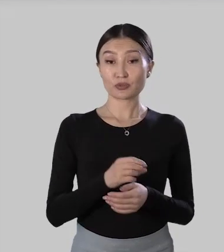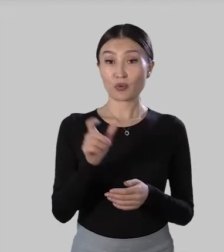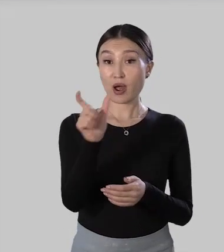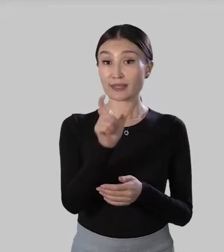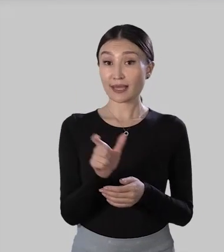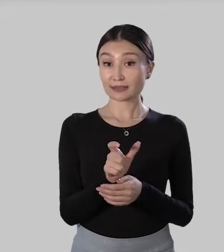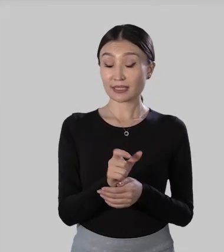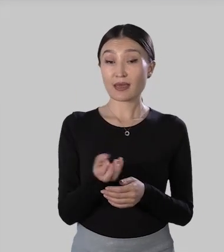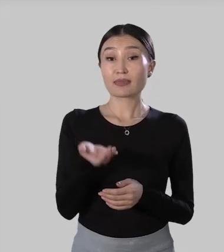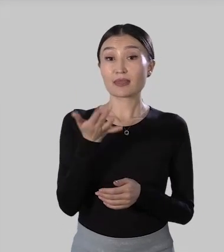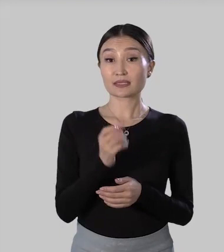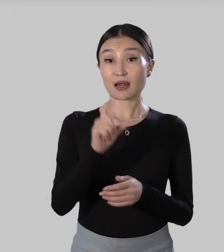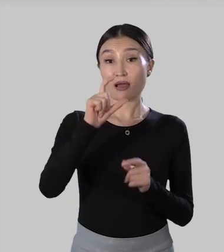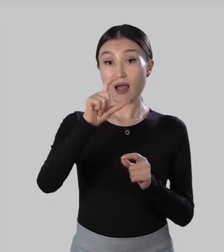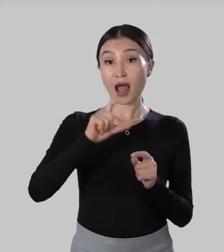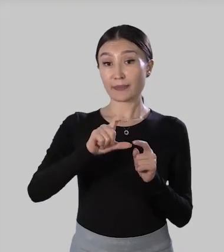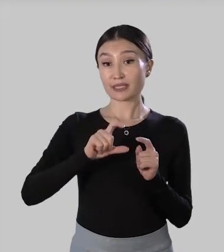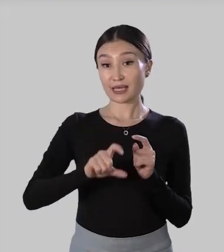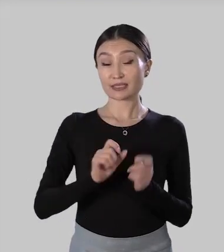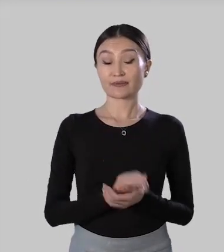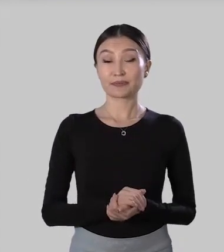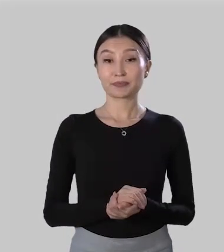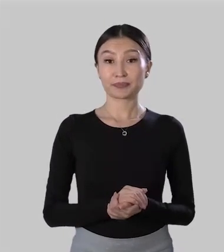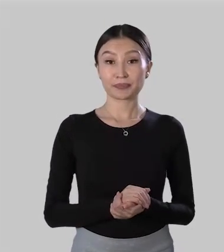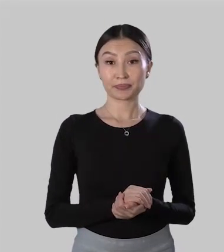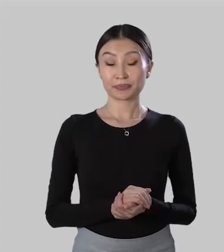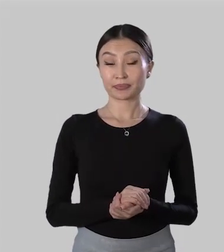Почему в тексте письма несколько абзацев?